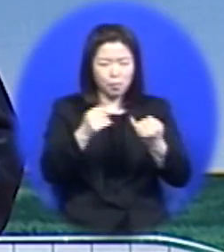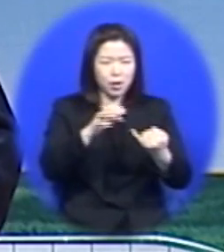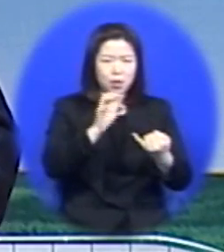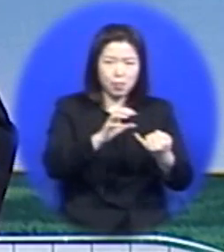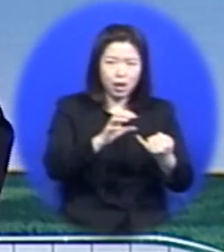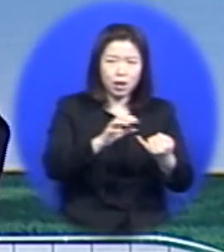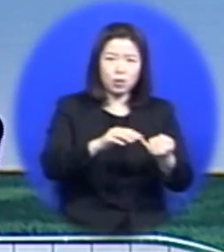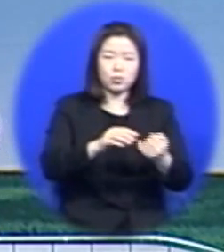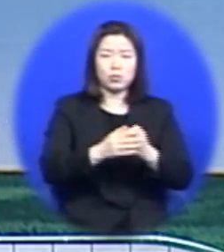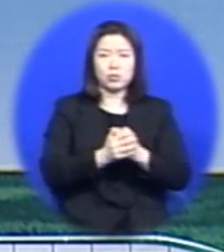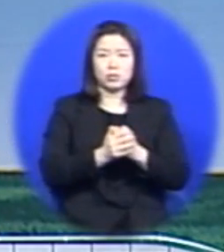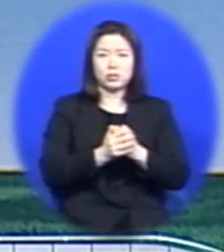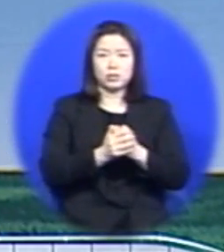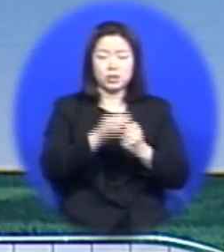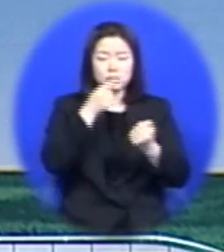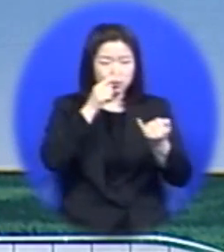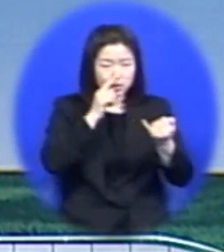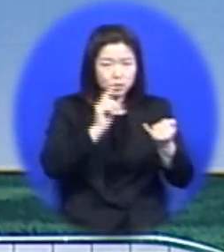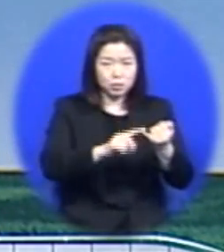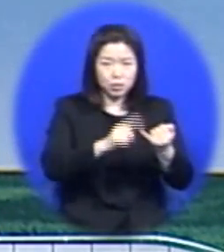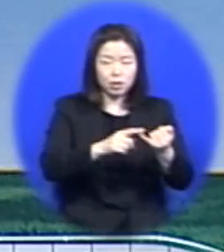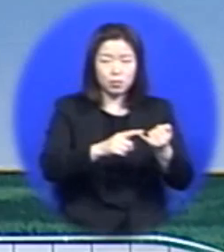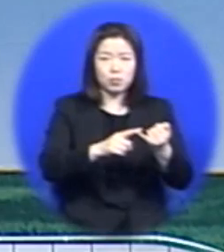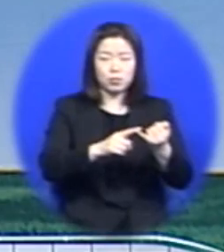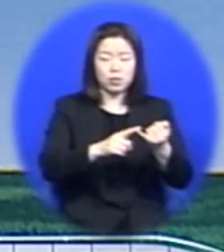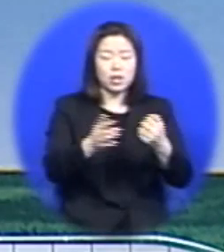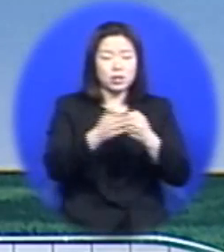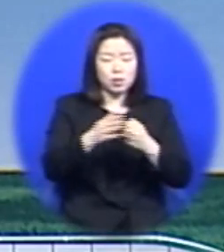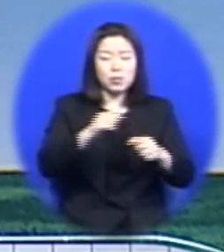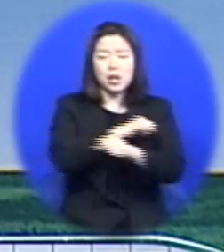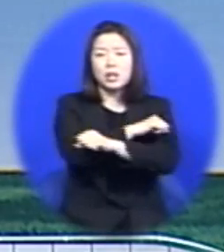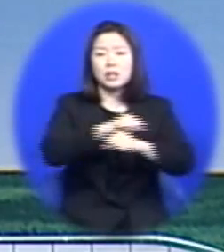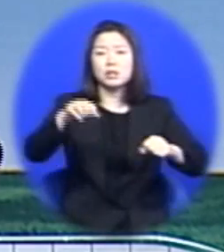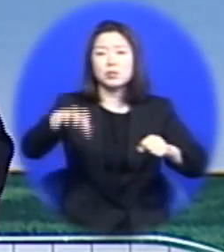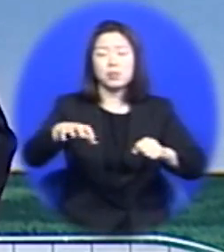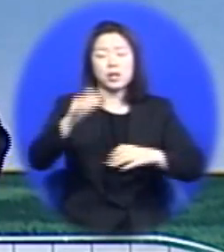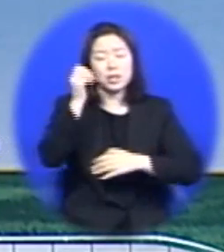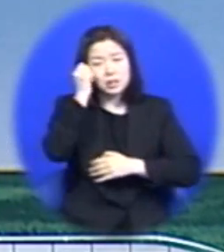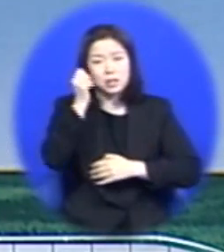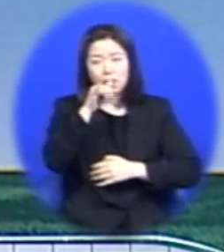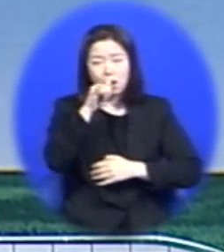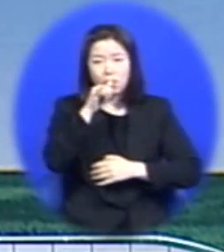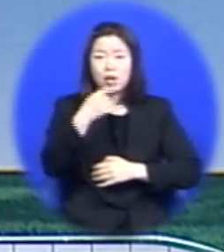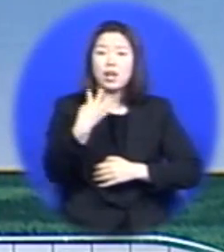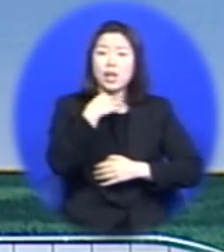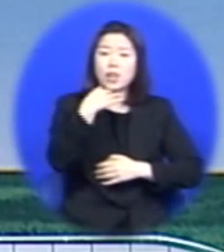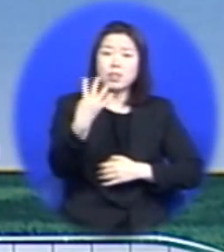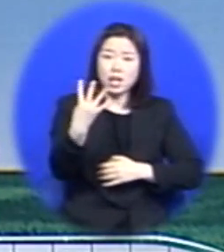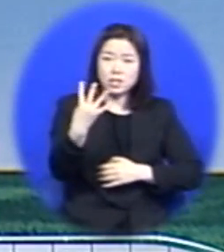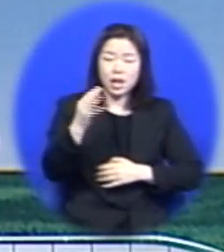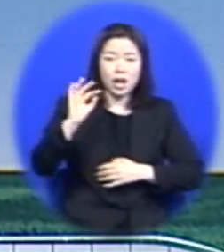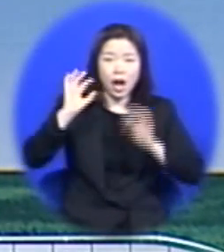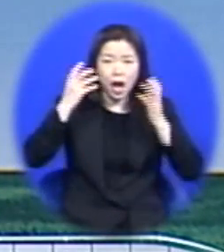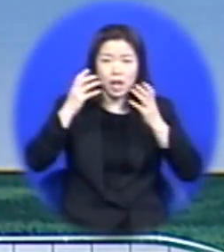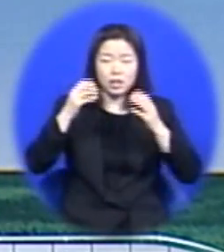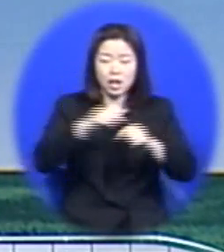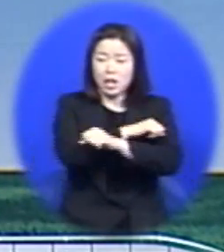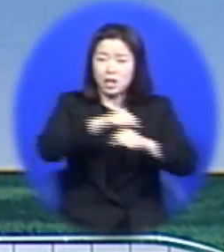하고 결국은 들판에 나갔습니다. 4살 된 아이가 들판에 나가서